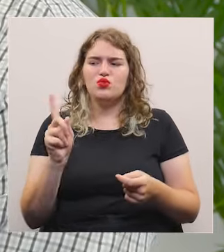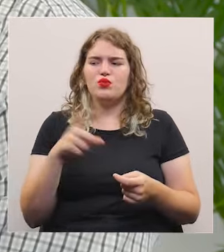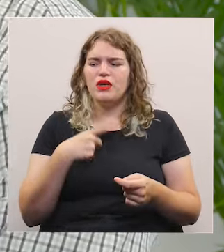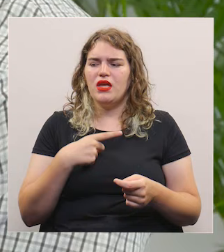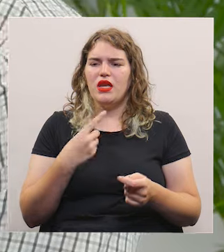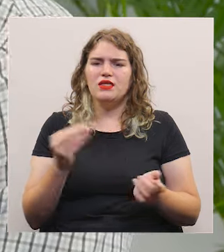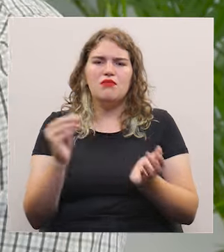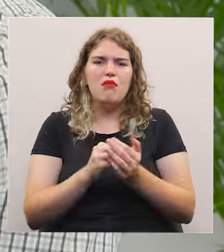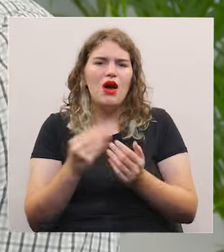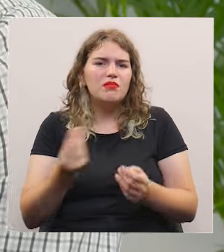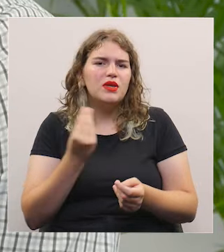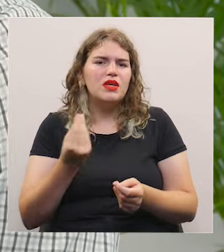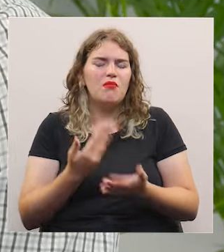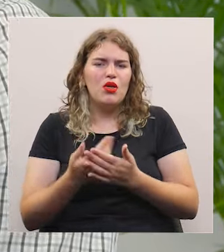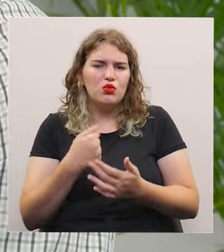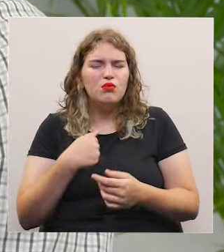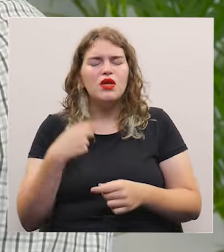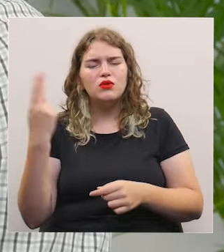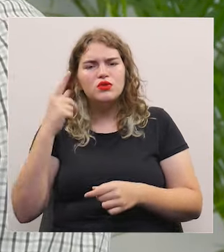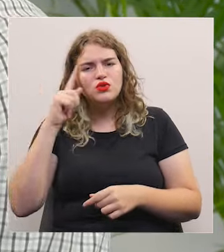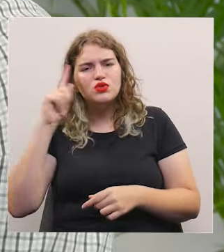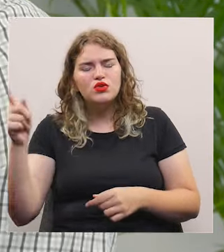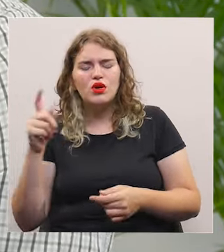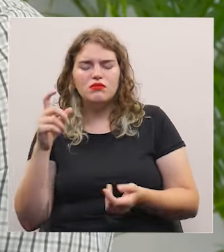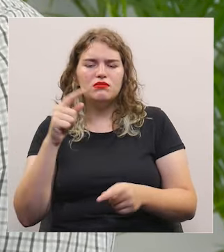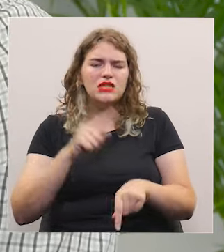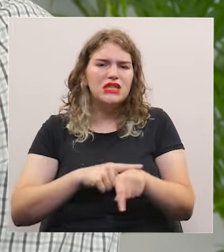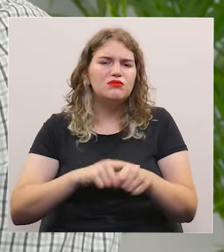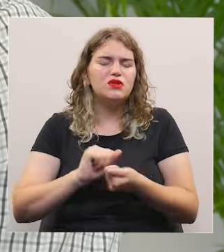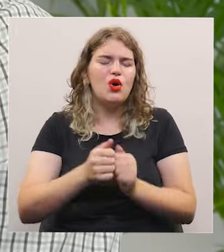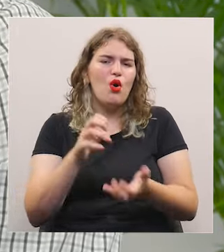nu este cel mai bun ritm pentru mine sau nu este timpul sau